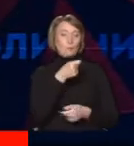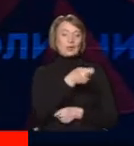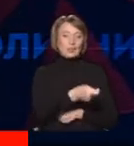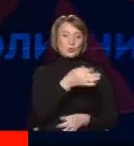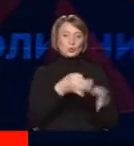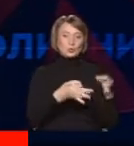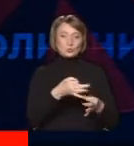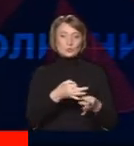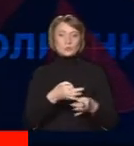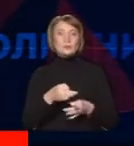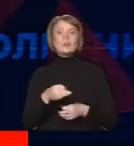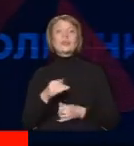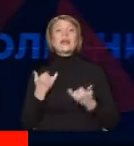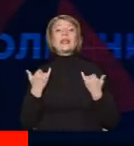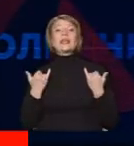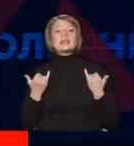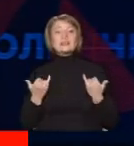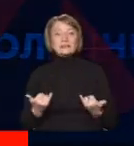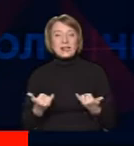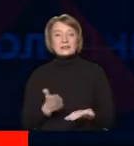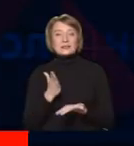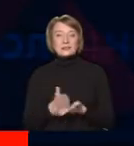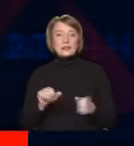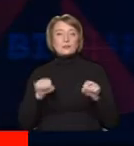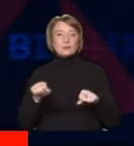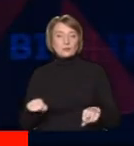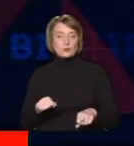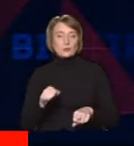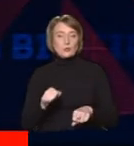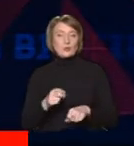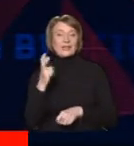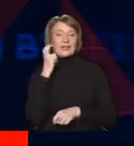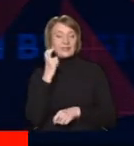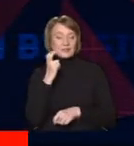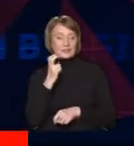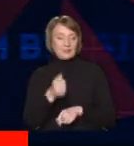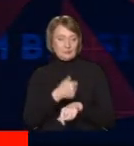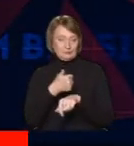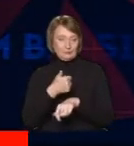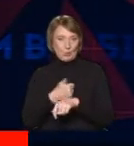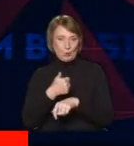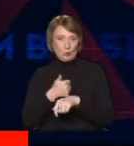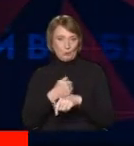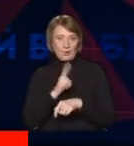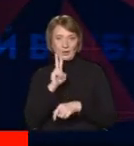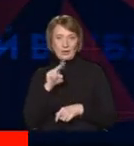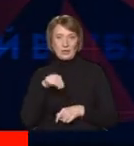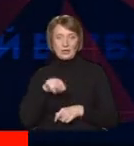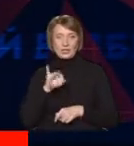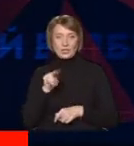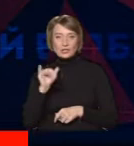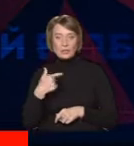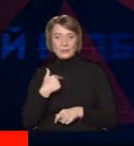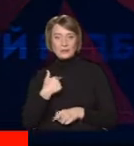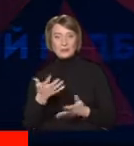судах, власне кажучи. Так от, зараз є абсолютна можливість у Київського міського голову Кличка, якщо б я був міським головою, що б я зробив би, так? Я подав